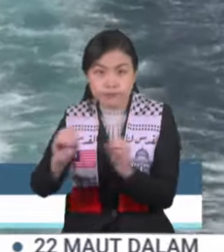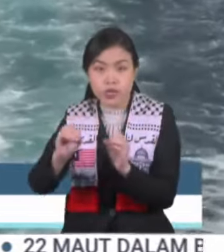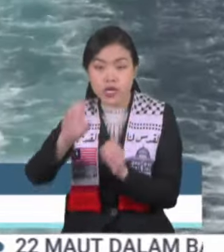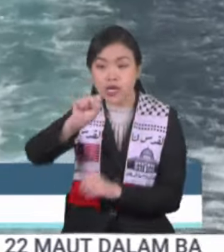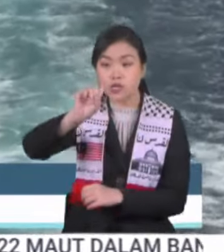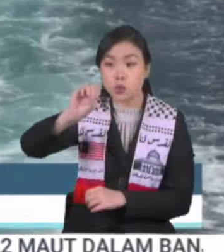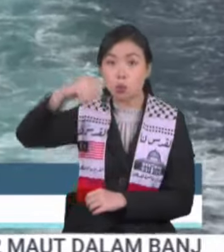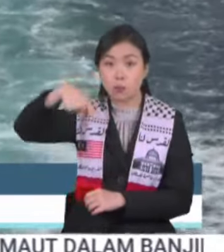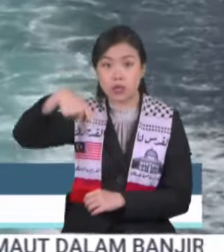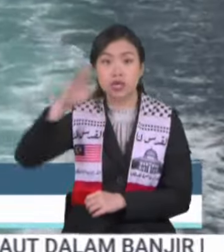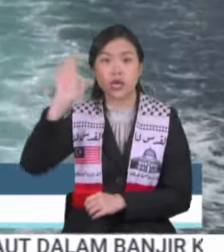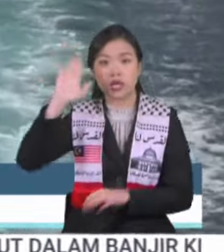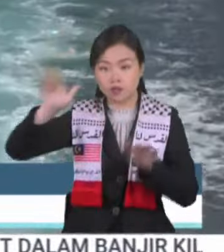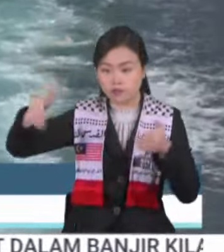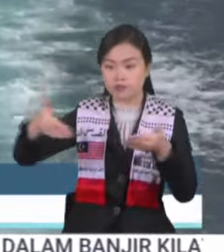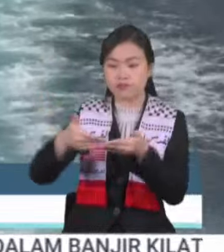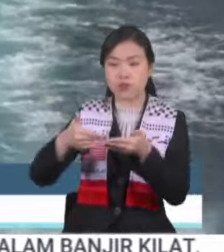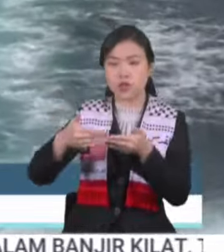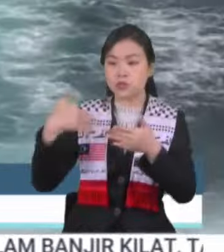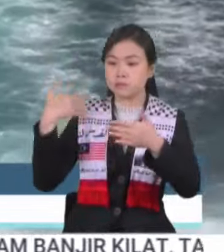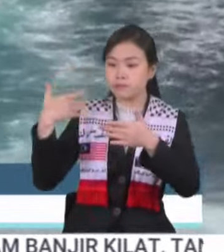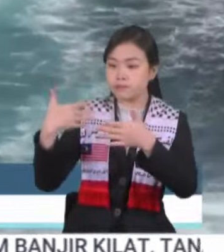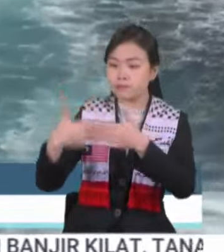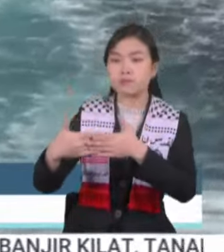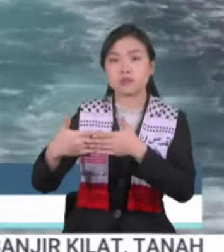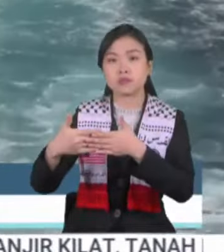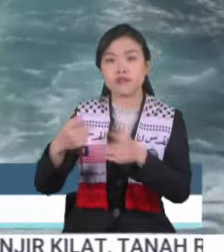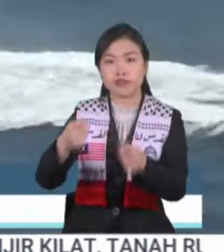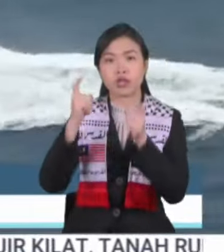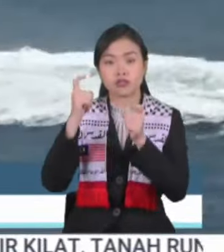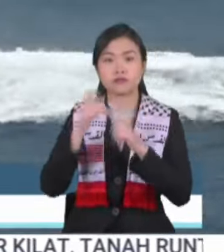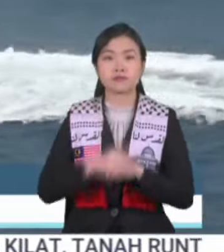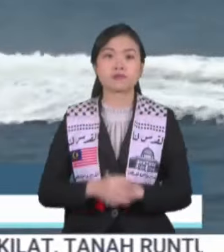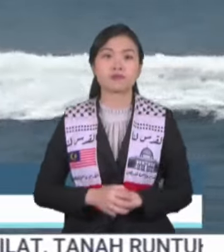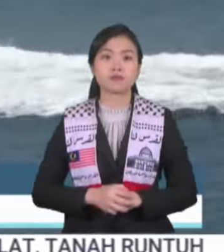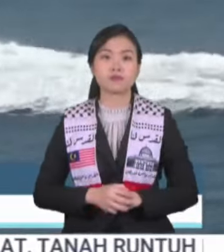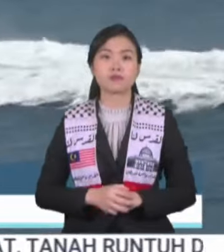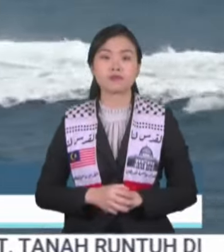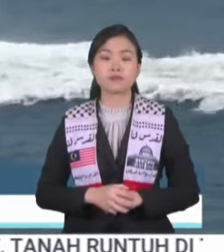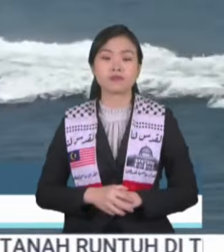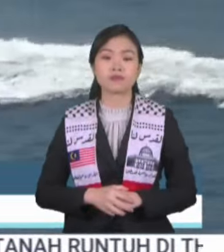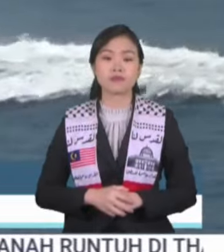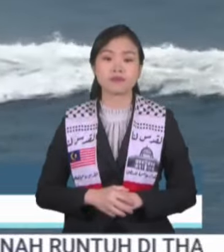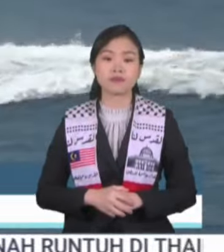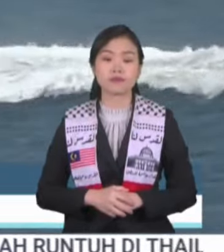operasi standard SOP akan diperkenal dalam masa terdekat.